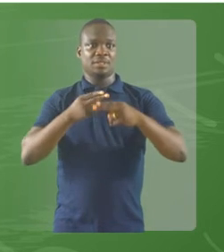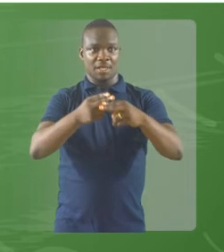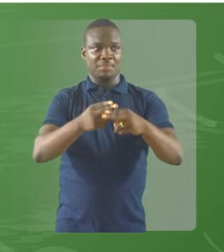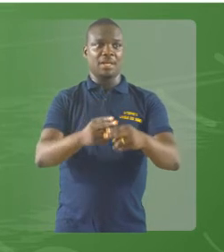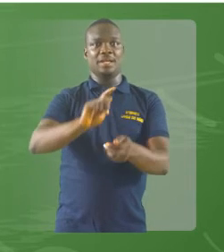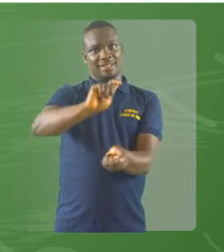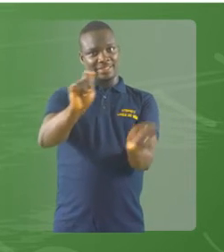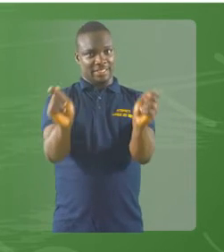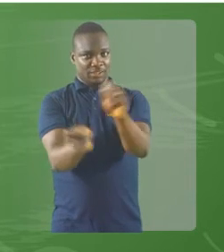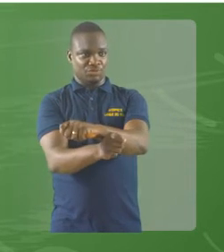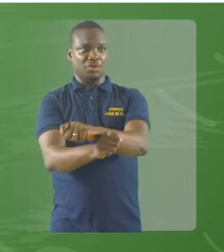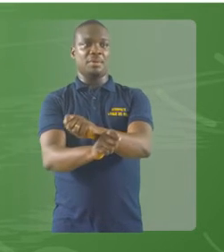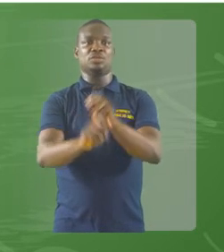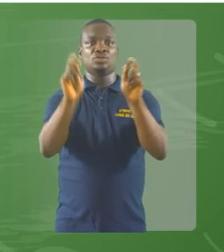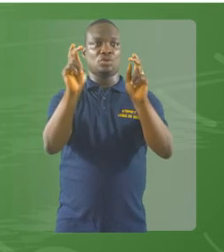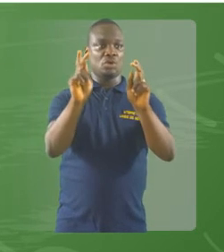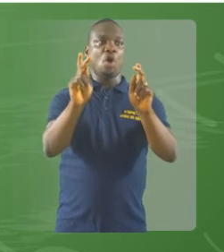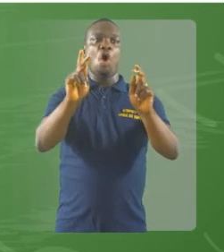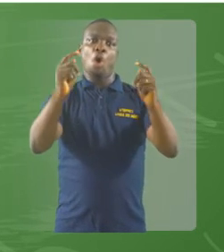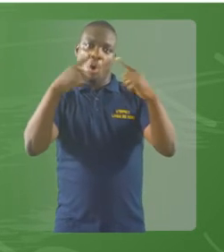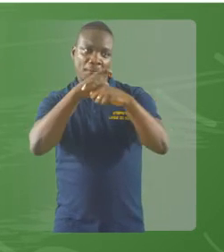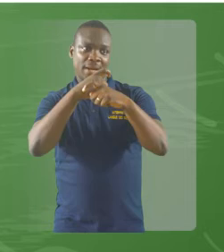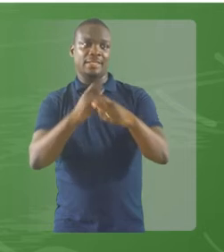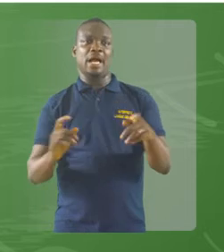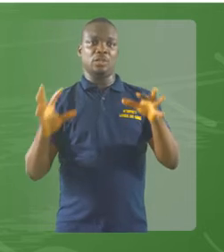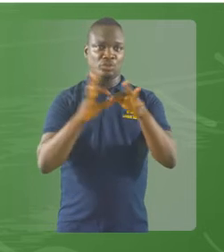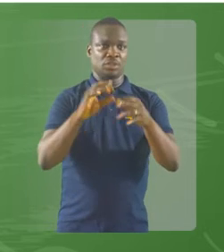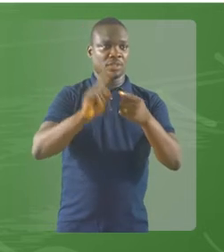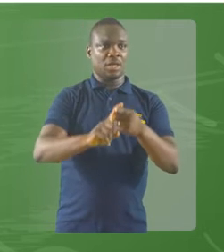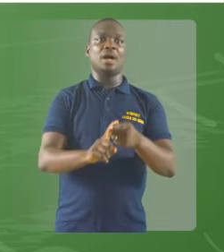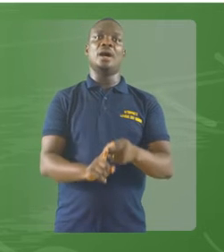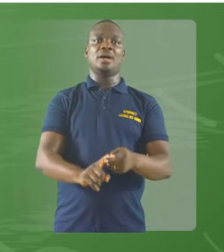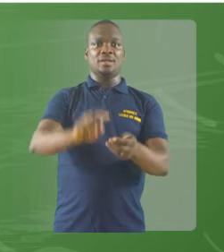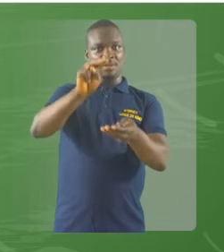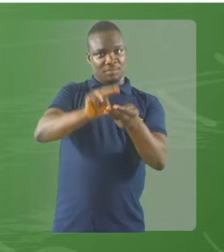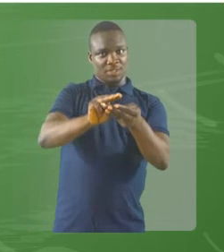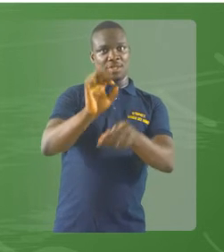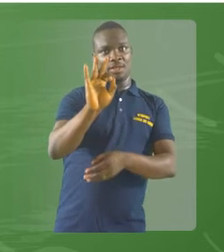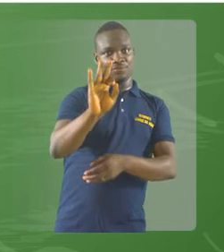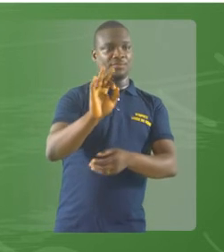la transformation complexe associée à petit f.